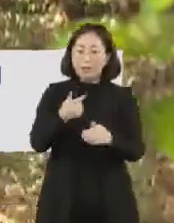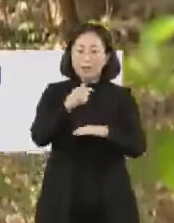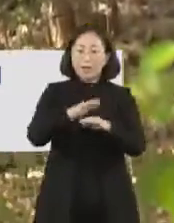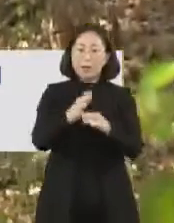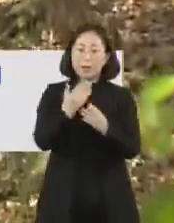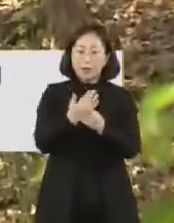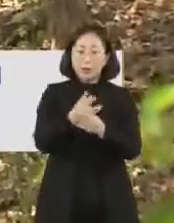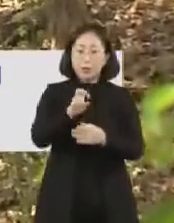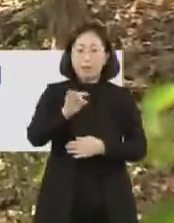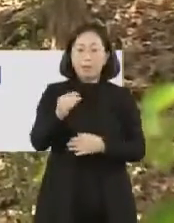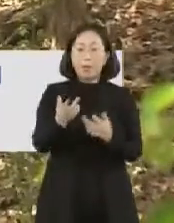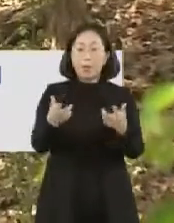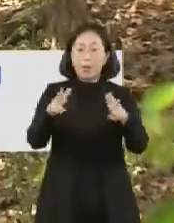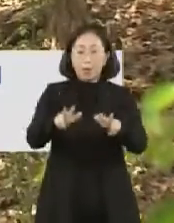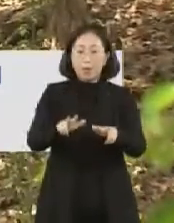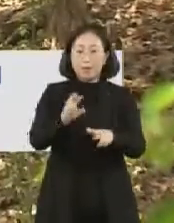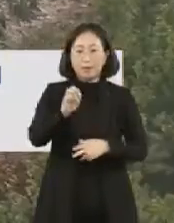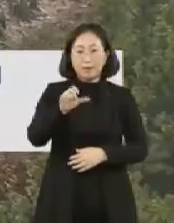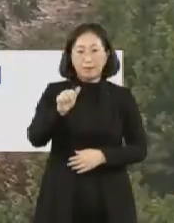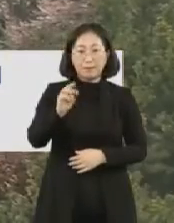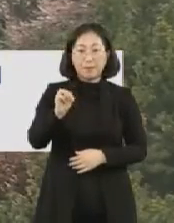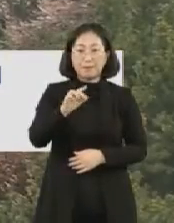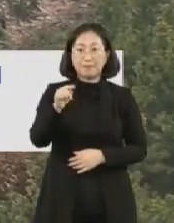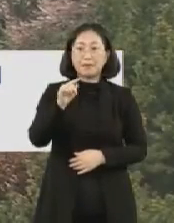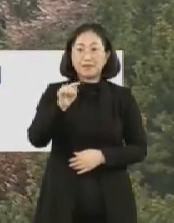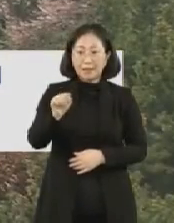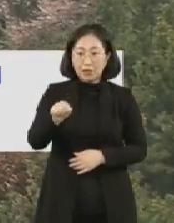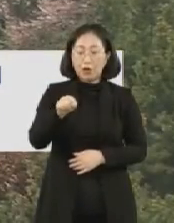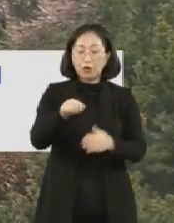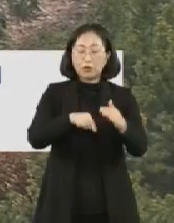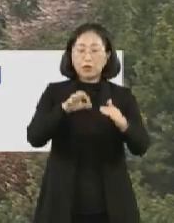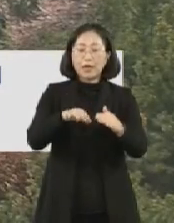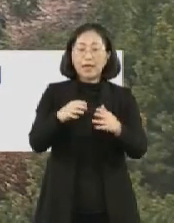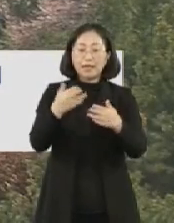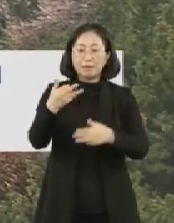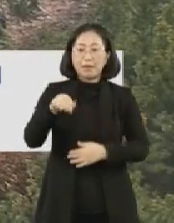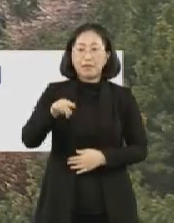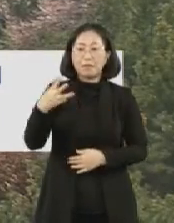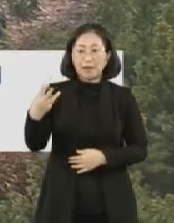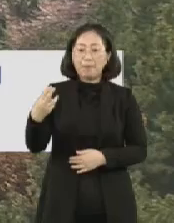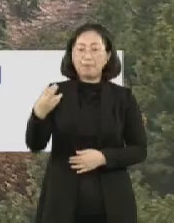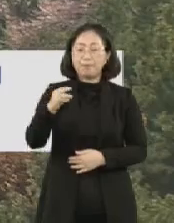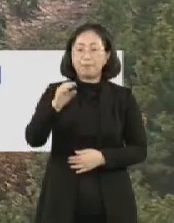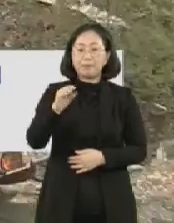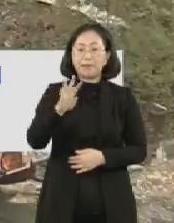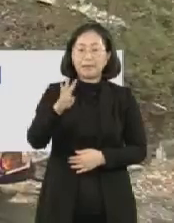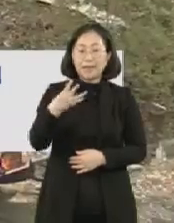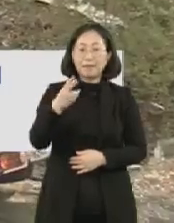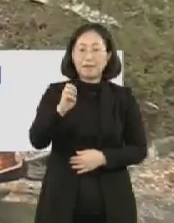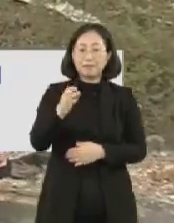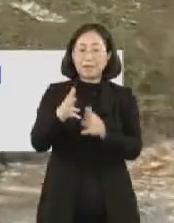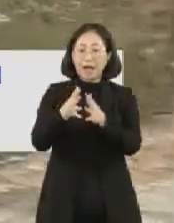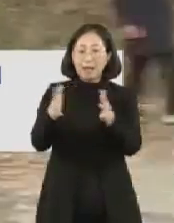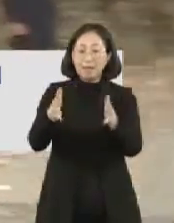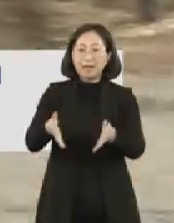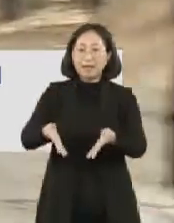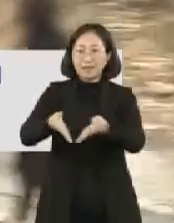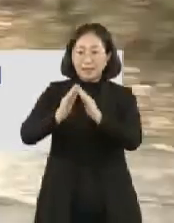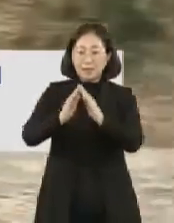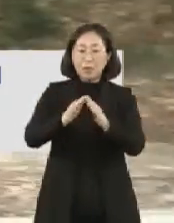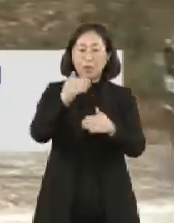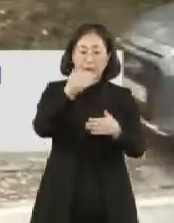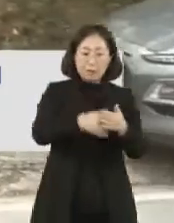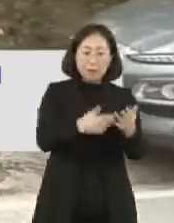대전 유성구 매봉 공원 35만 5천 제곱미터 중 18.3% 의 사백신 2 각오의 아파트를 짓고